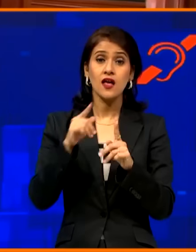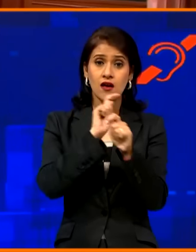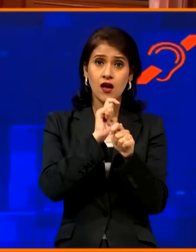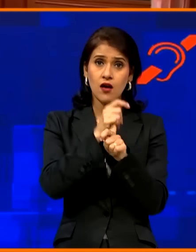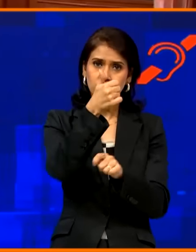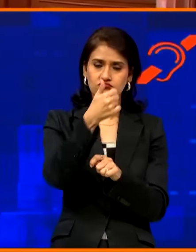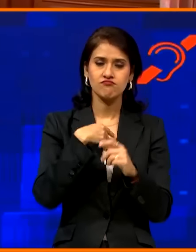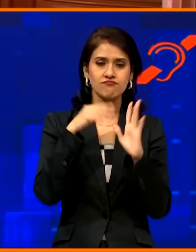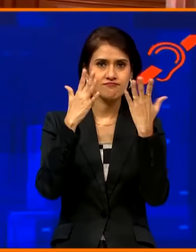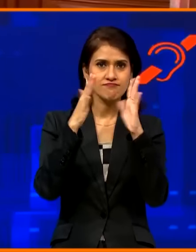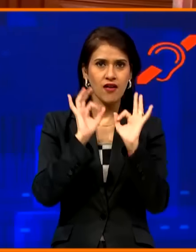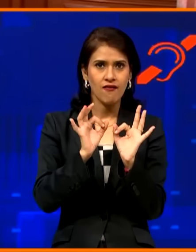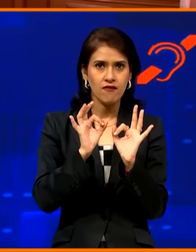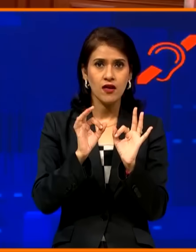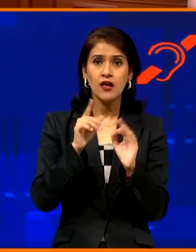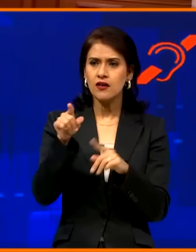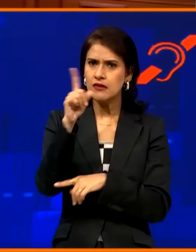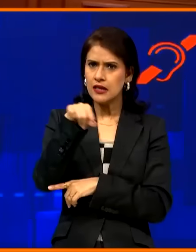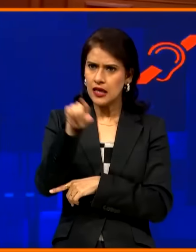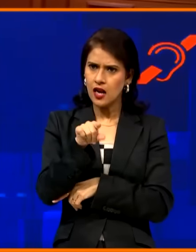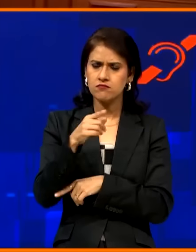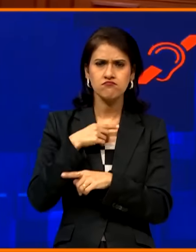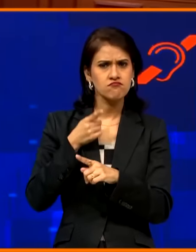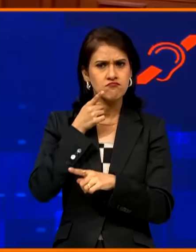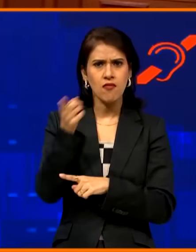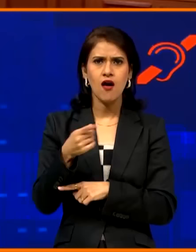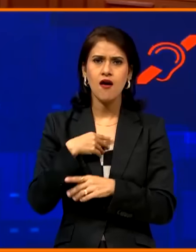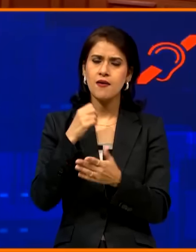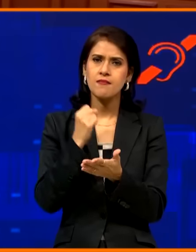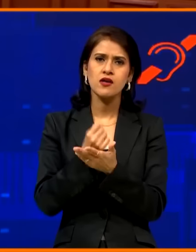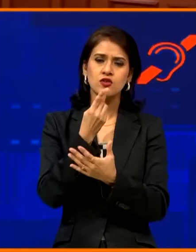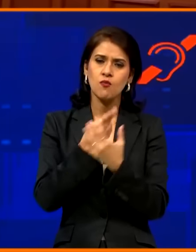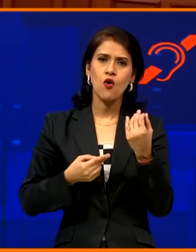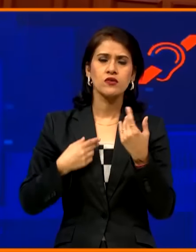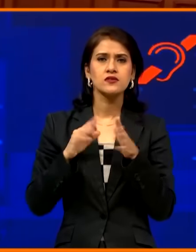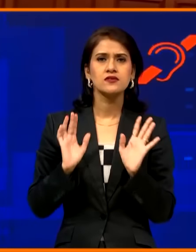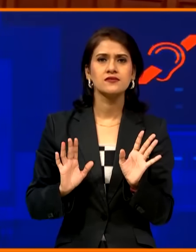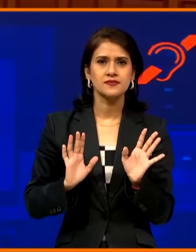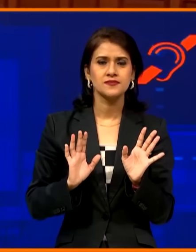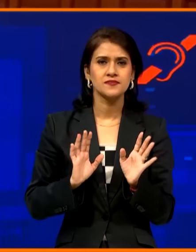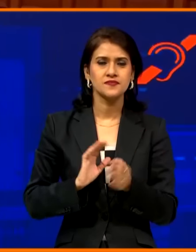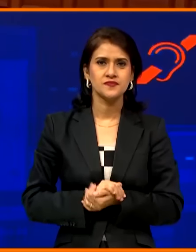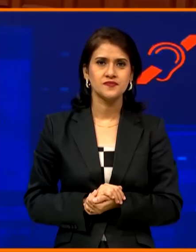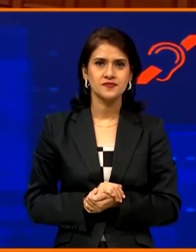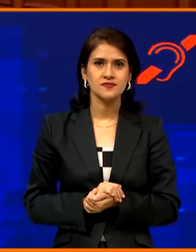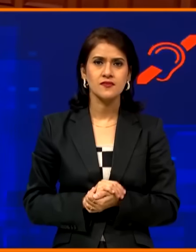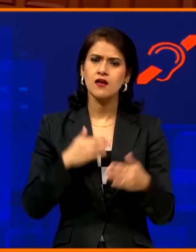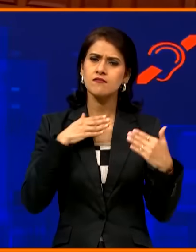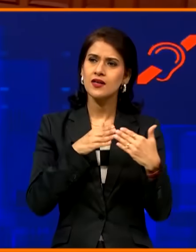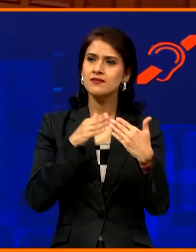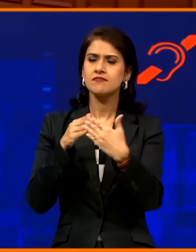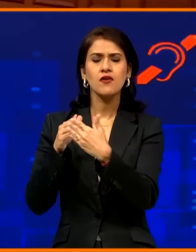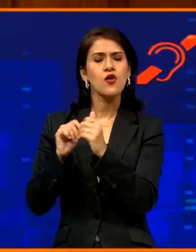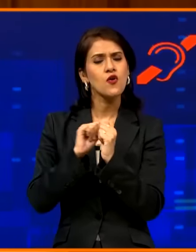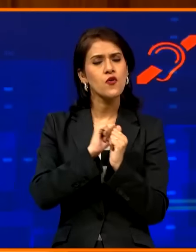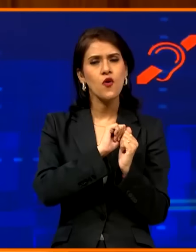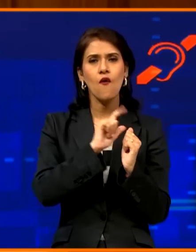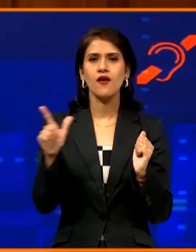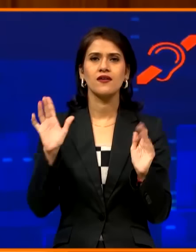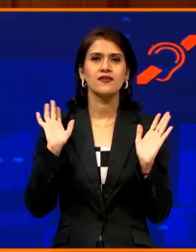गलत काम करेगा उसकी मजम्मत करेंगे यह जरूरी है हमारे लिए और मिलना भी रखेंगे सबके साथ